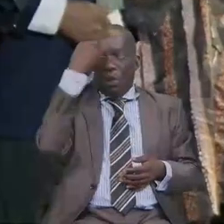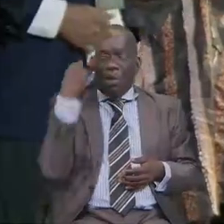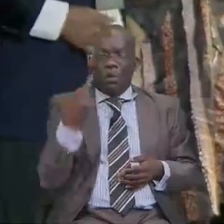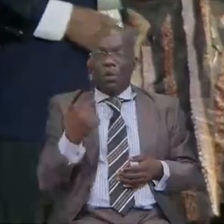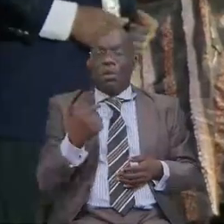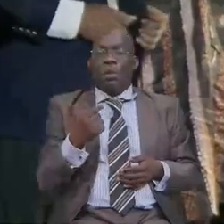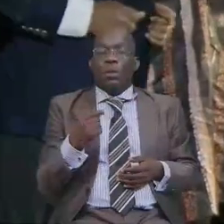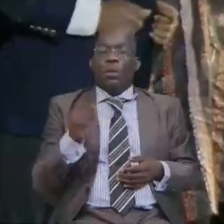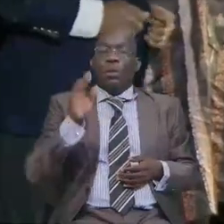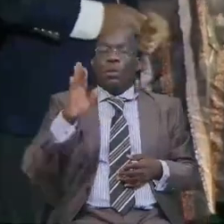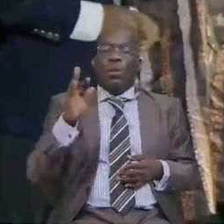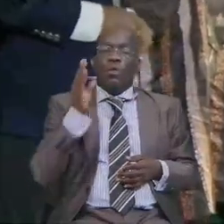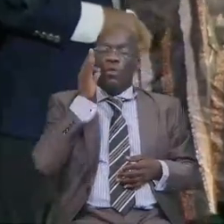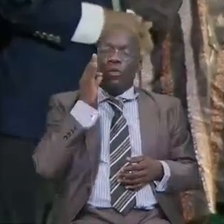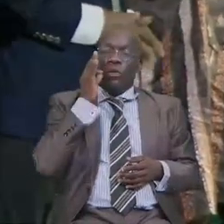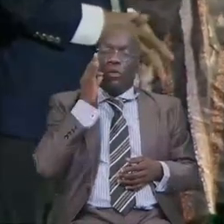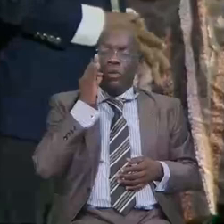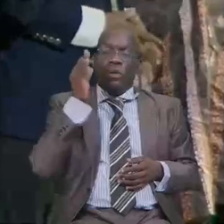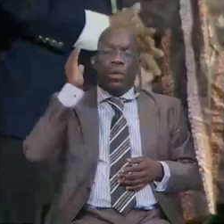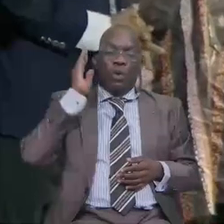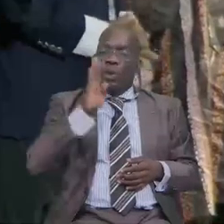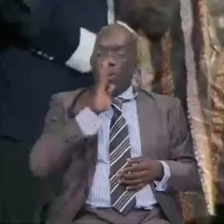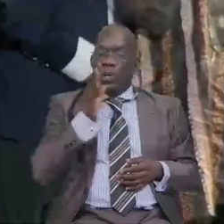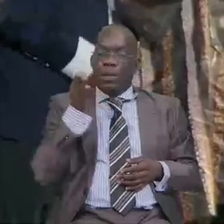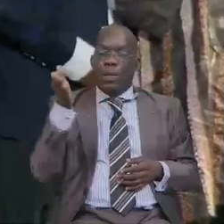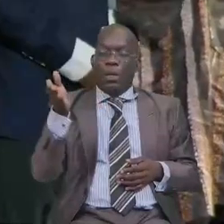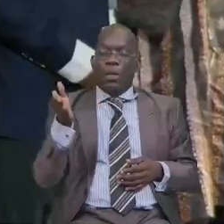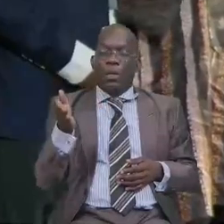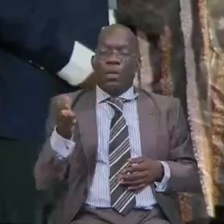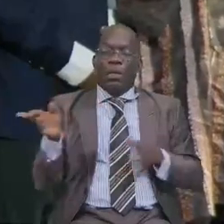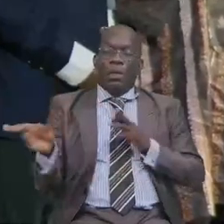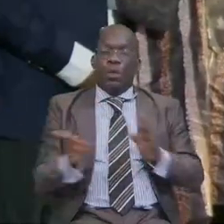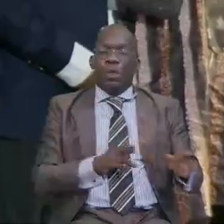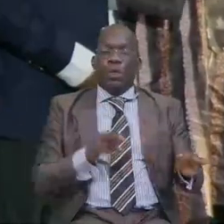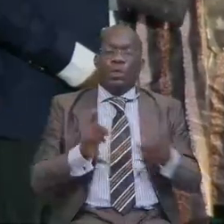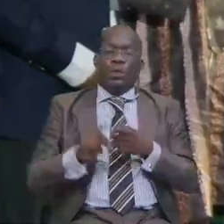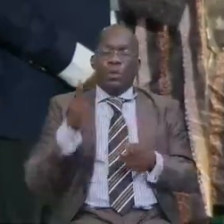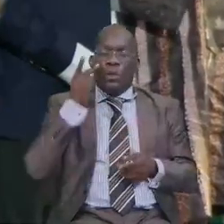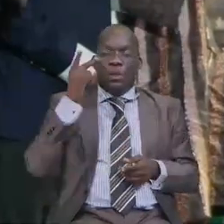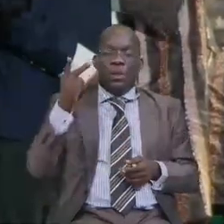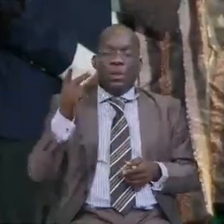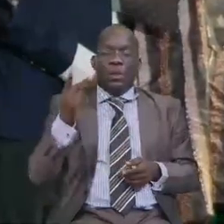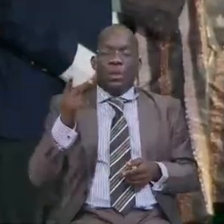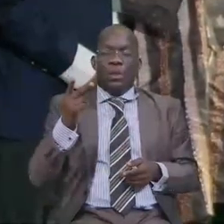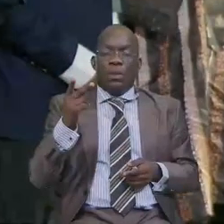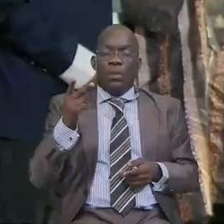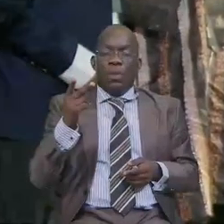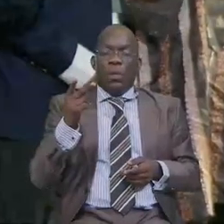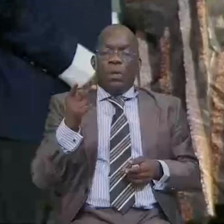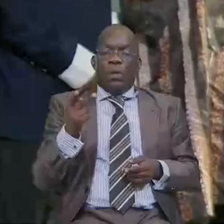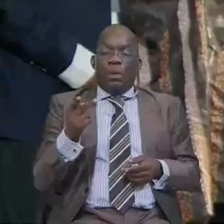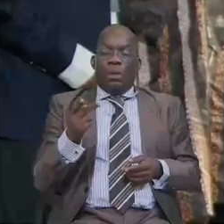Parce que tes fruits seront là, prêts. Être vu,